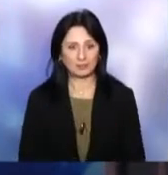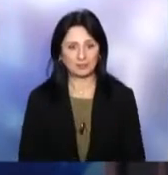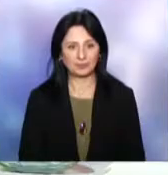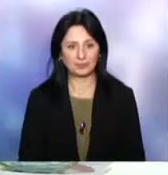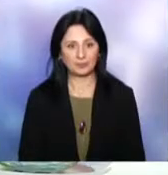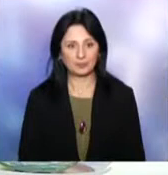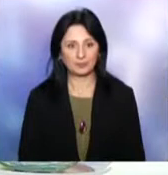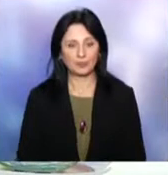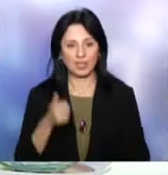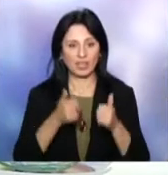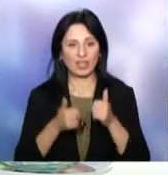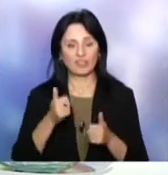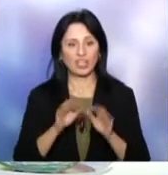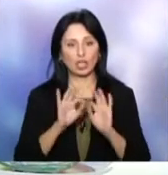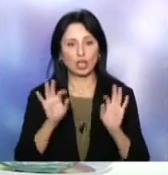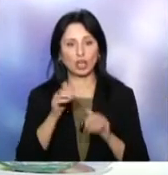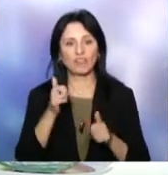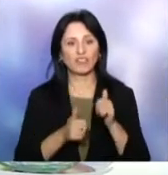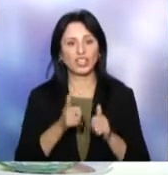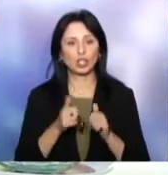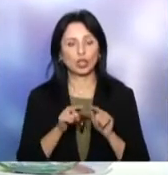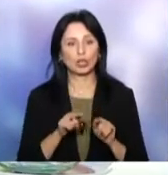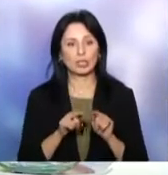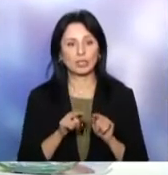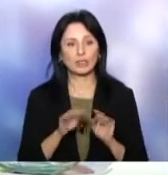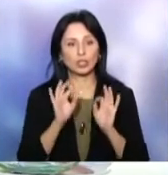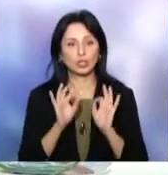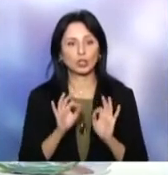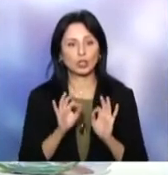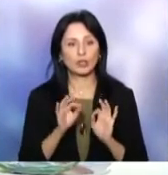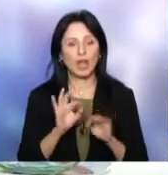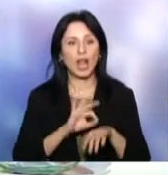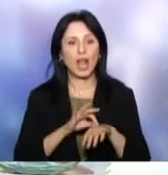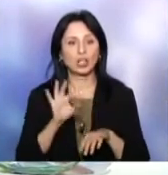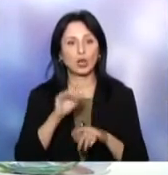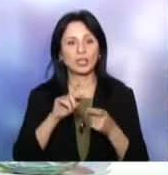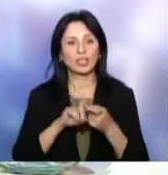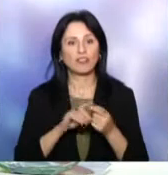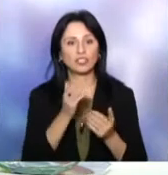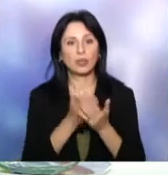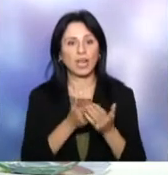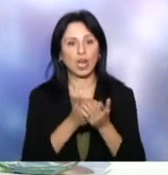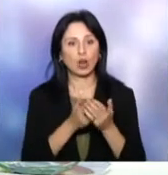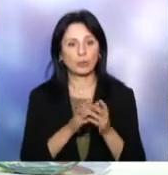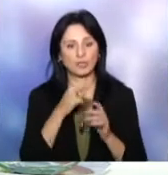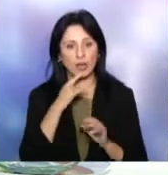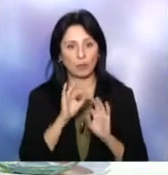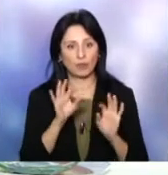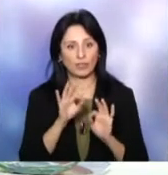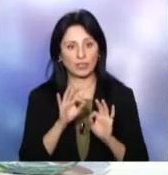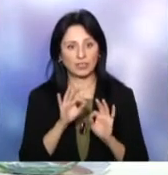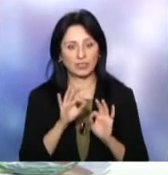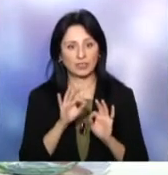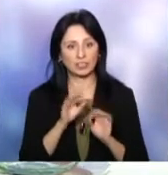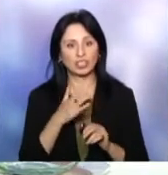ახლა ვიქტორინა გვექნება, ვიქტორინა, რომელიც სწორედ კანთან დაკავშირებულ რეკომენდაციებს გულისხმობს და